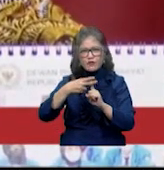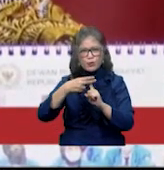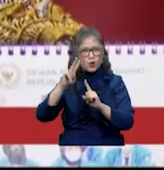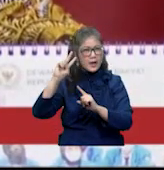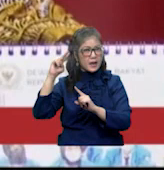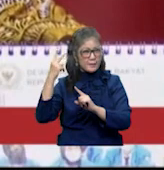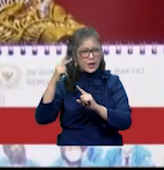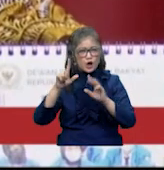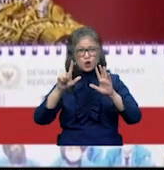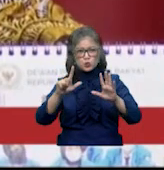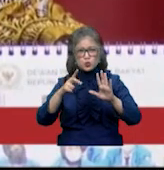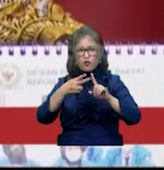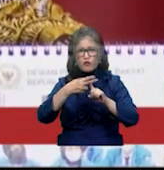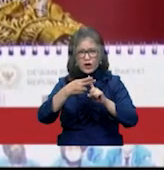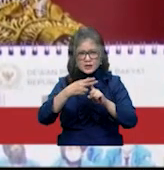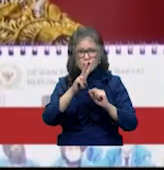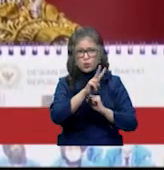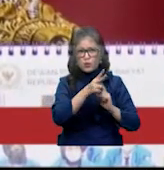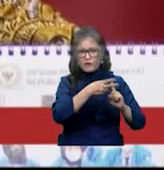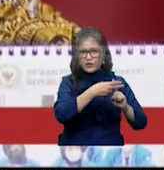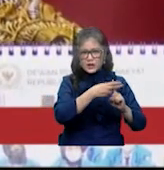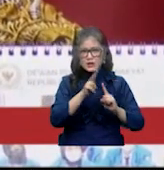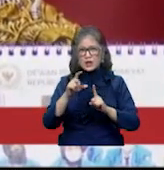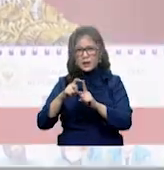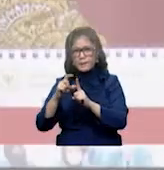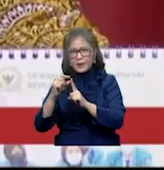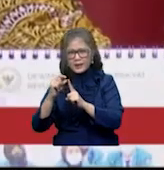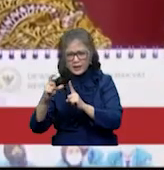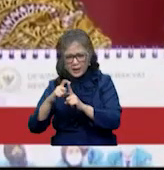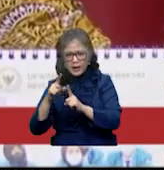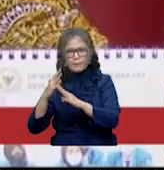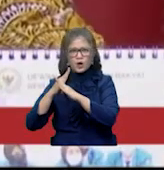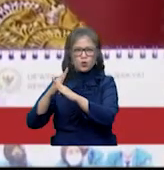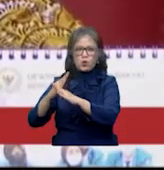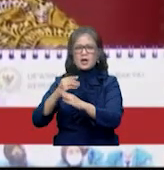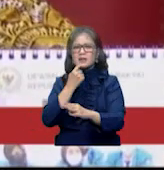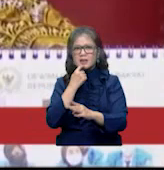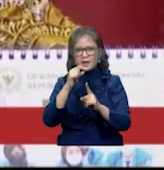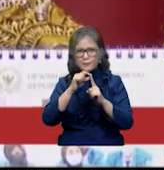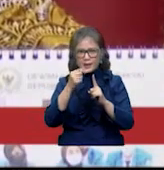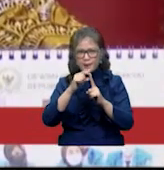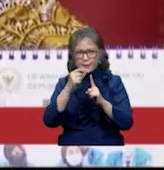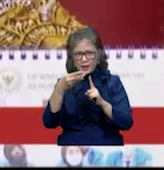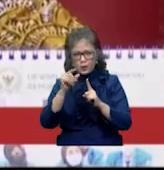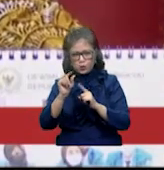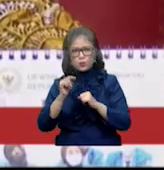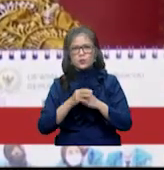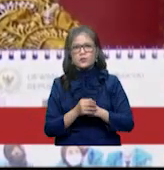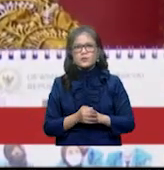fraksi menerima sementara dua fraksi dan DPD menolak pengesahan Perpu ciptaker terima kasih